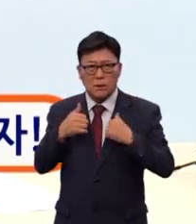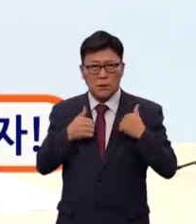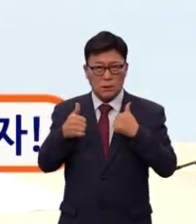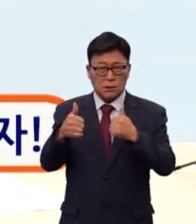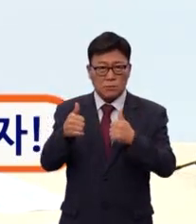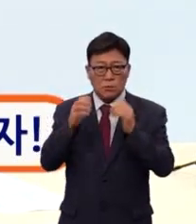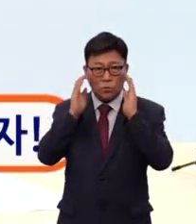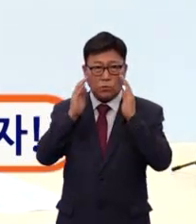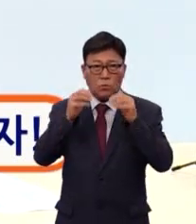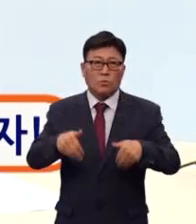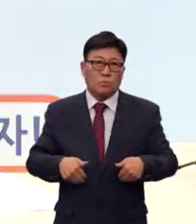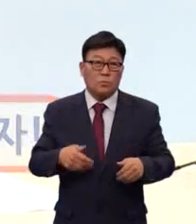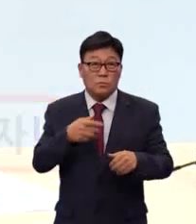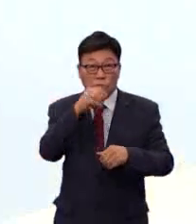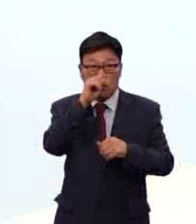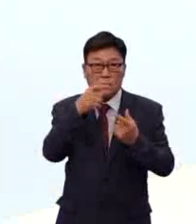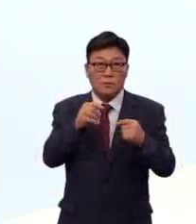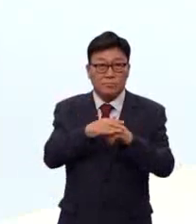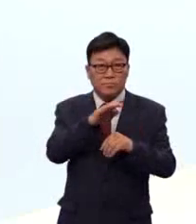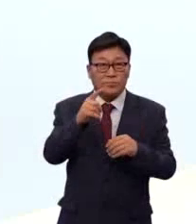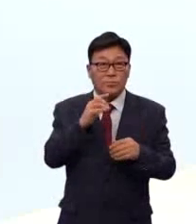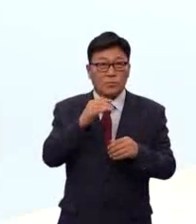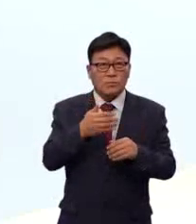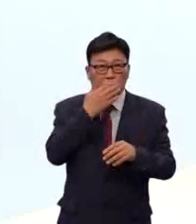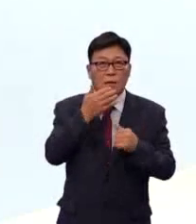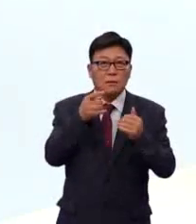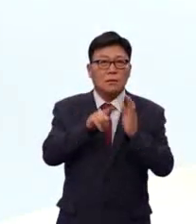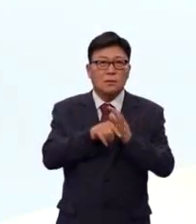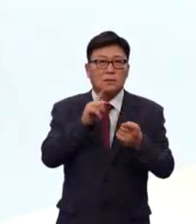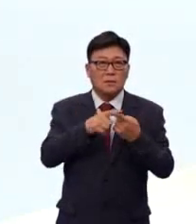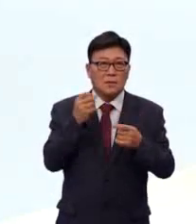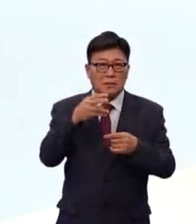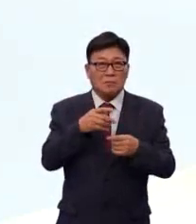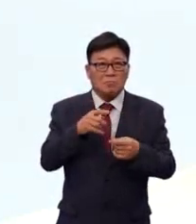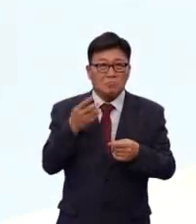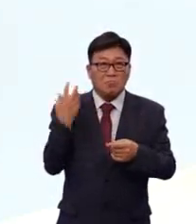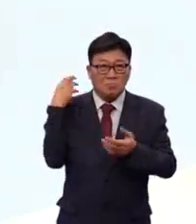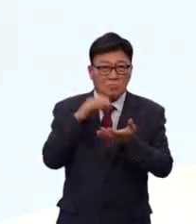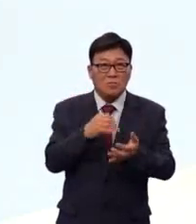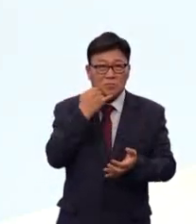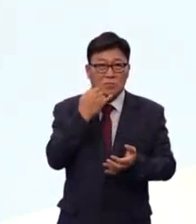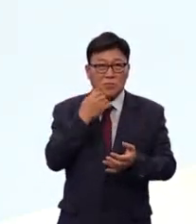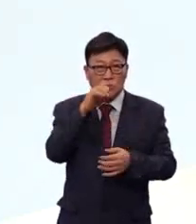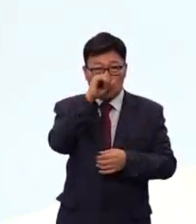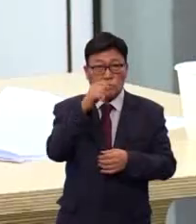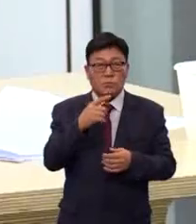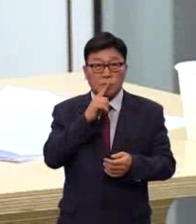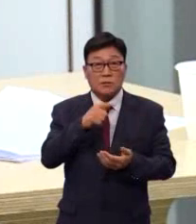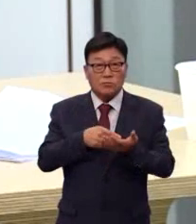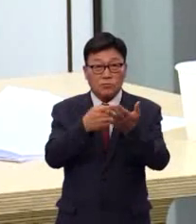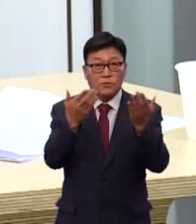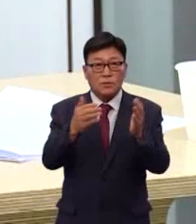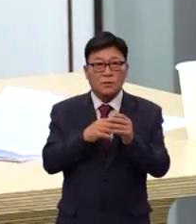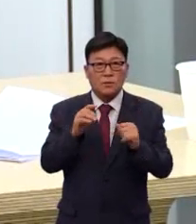김형배 쓰시니까 다시 돌아가도 괜찮잖아요. 아, 좋은 조언입니다. 자, 우리 여금민 팀님. 네.